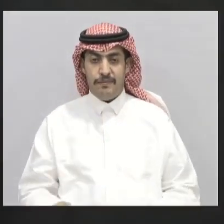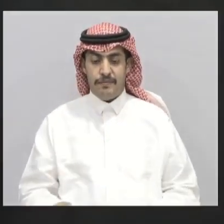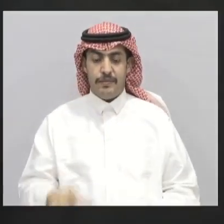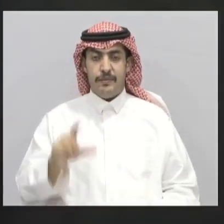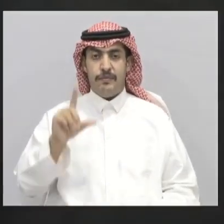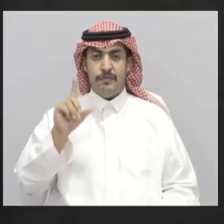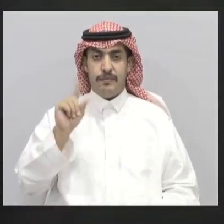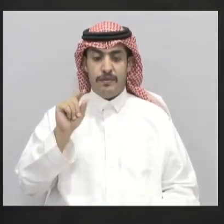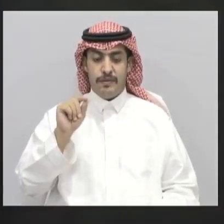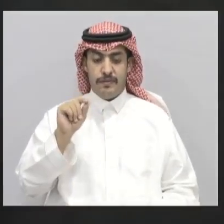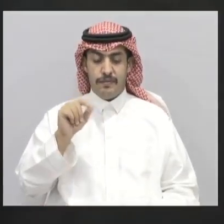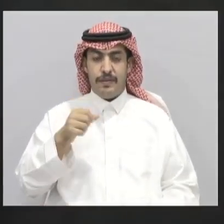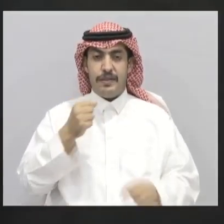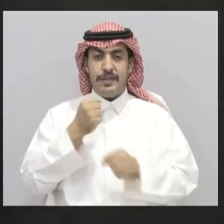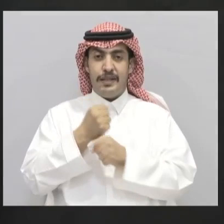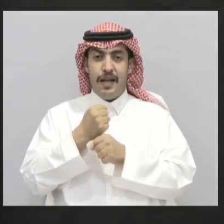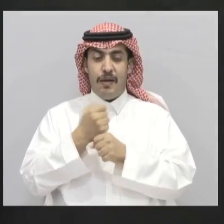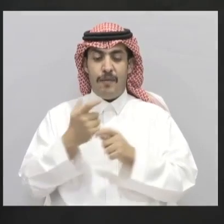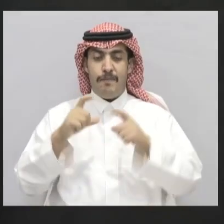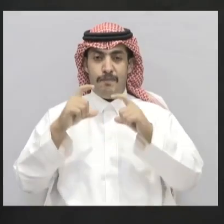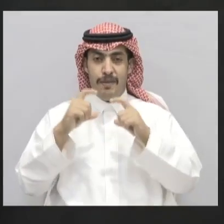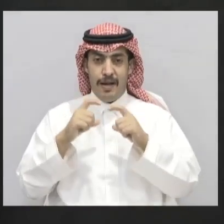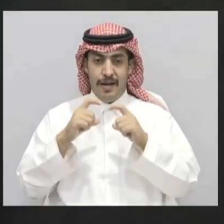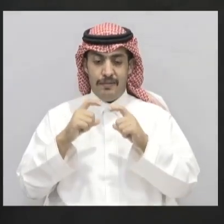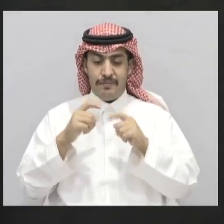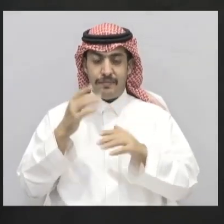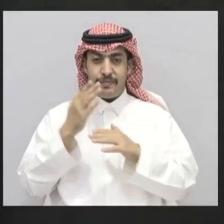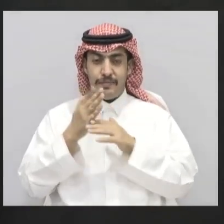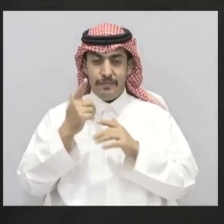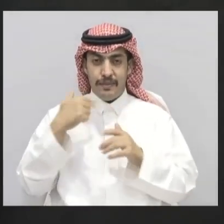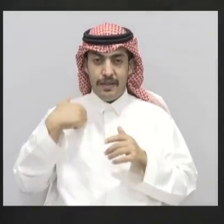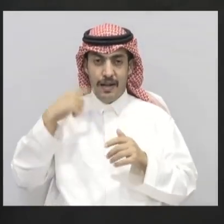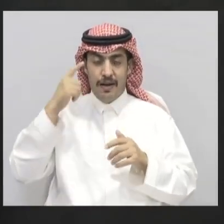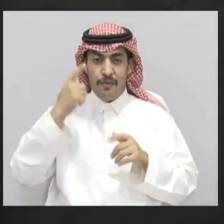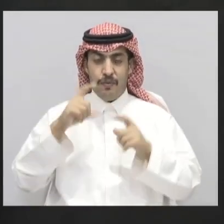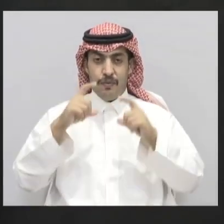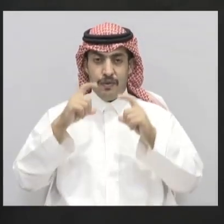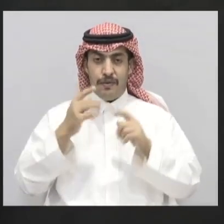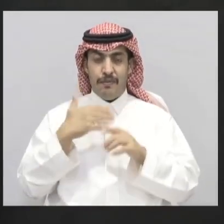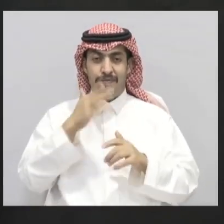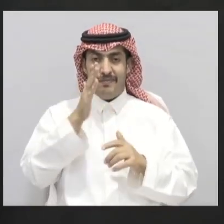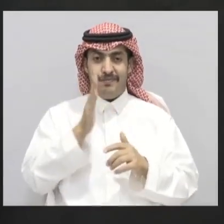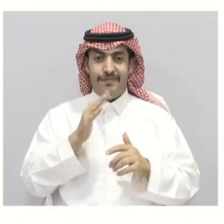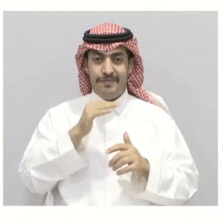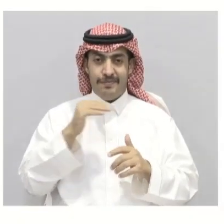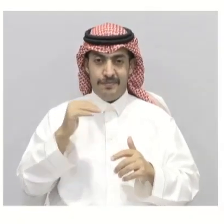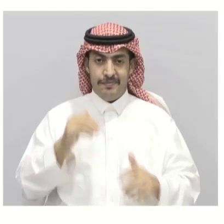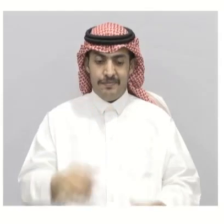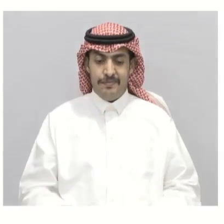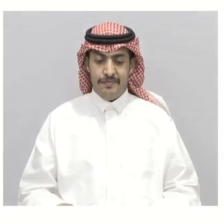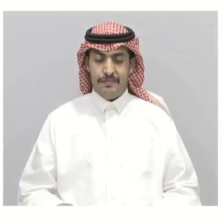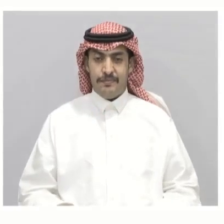احسنتم ساستخدم المنقله حتى اعرف اين اضع الضلع الثاني